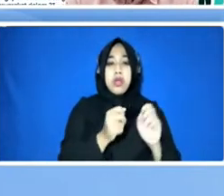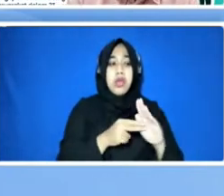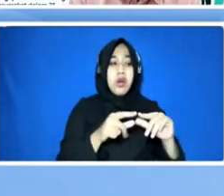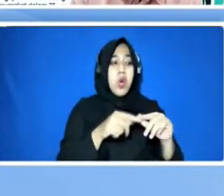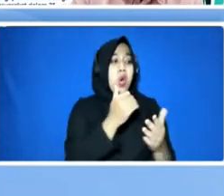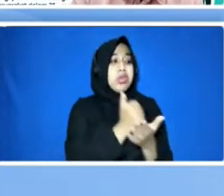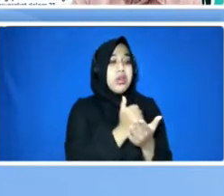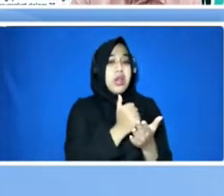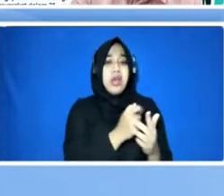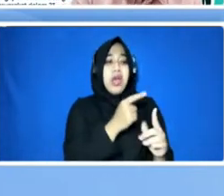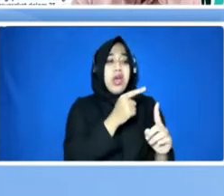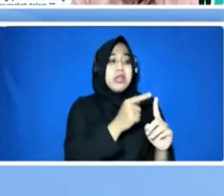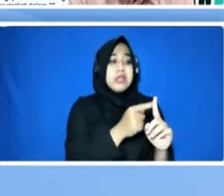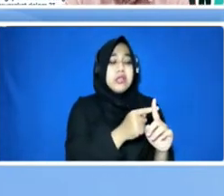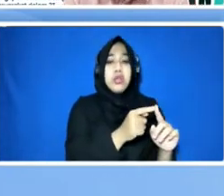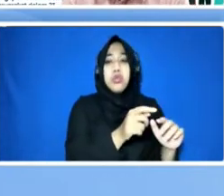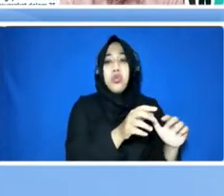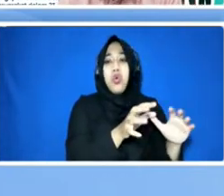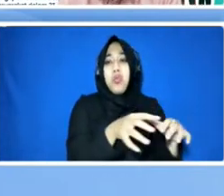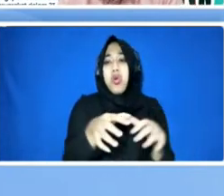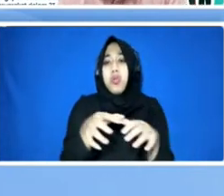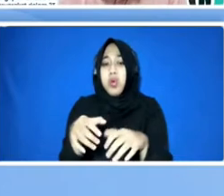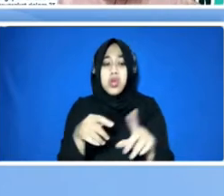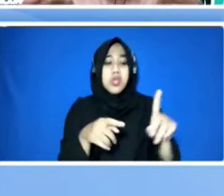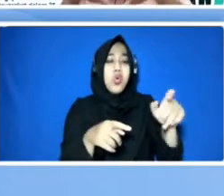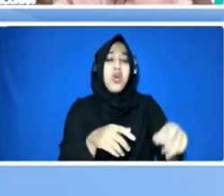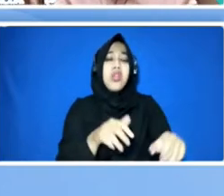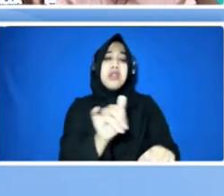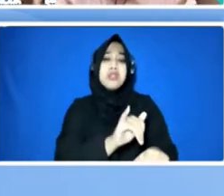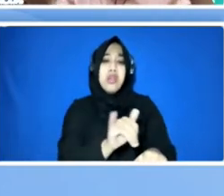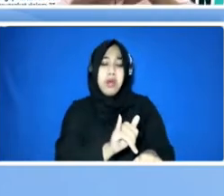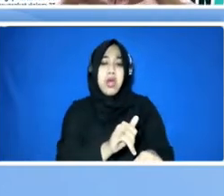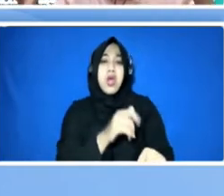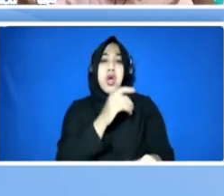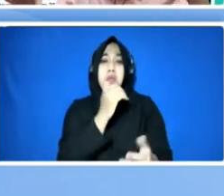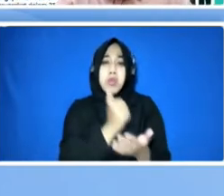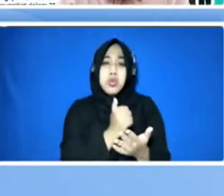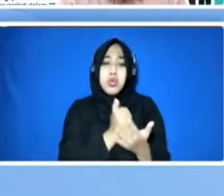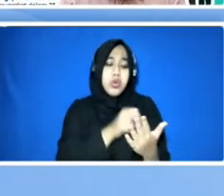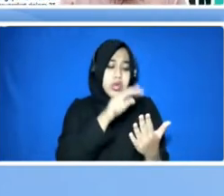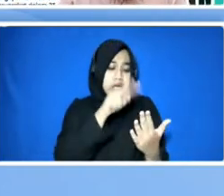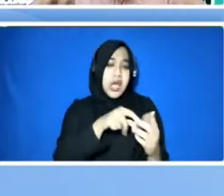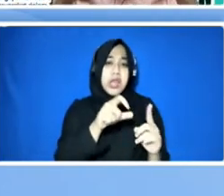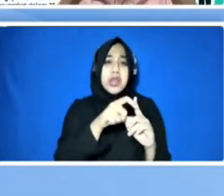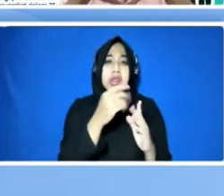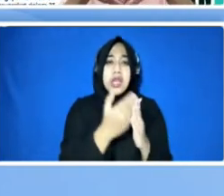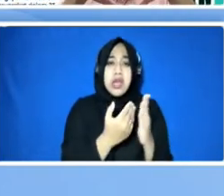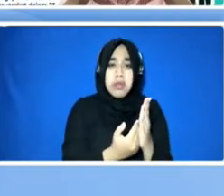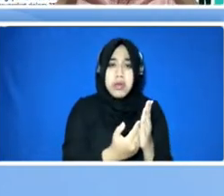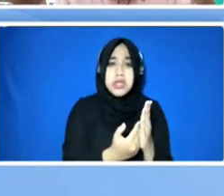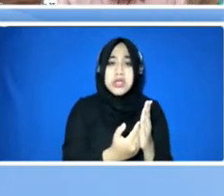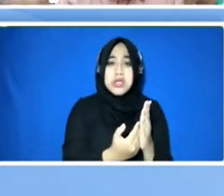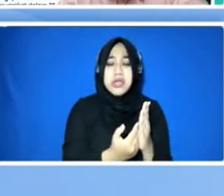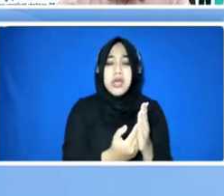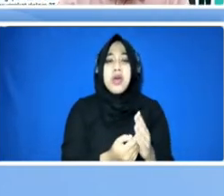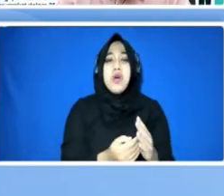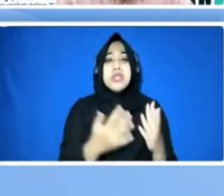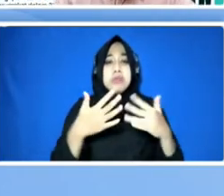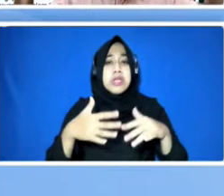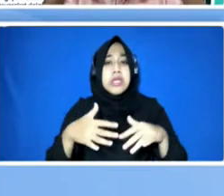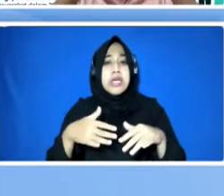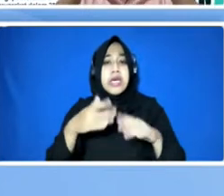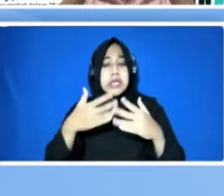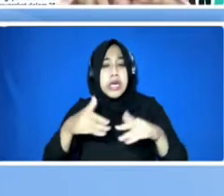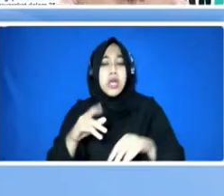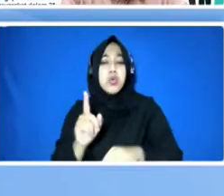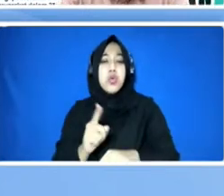gitu, relawan kader Posyandu. Nah itu kita cek betul, database-nya clear, kemudian masing-masing ada pembinanya, kemudian